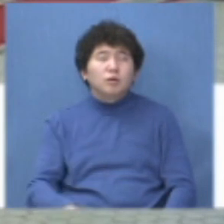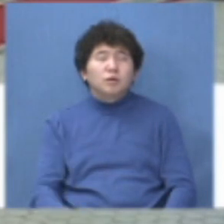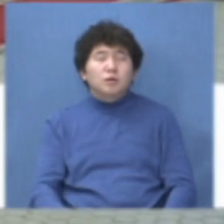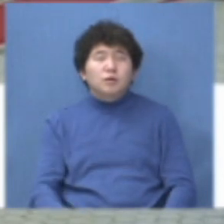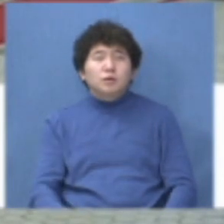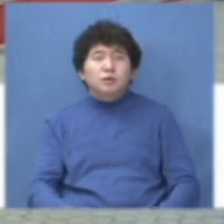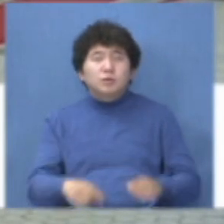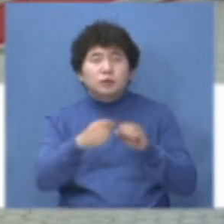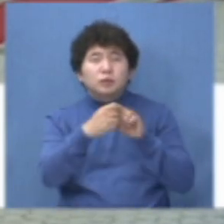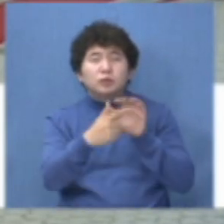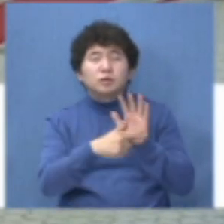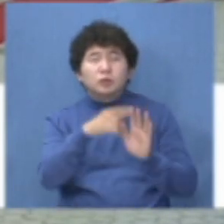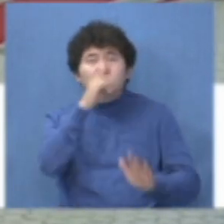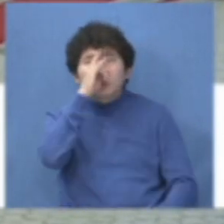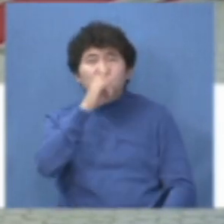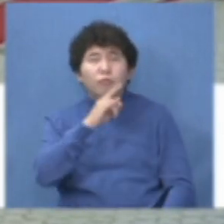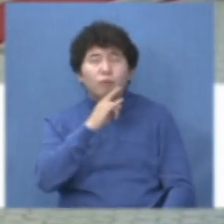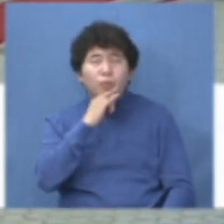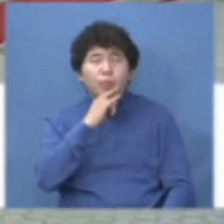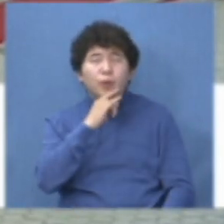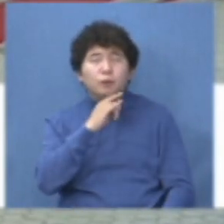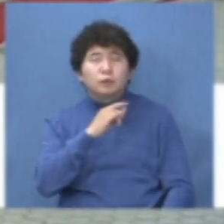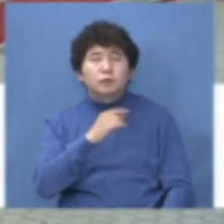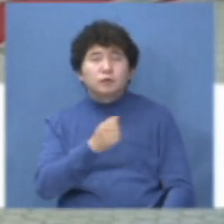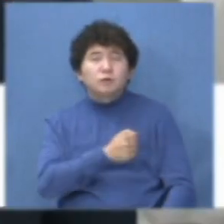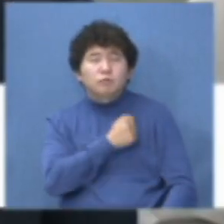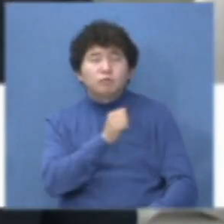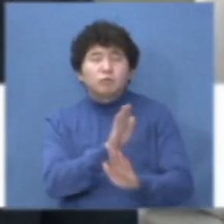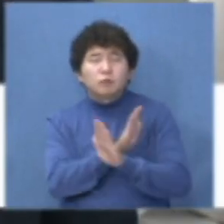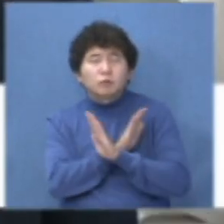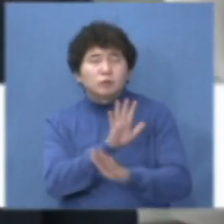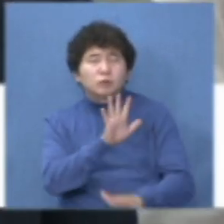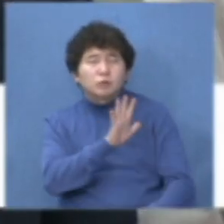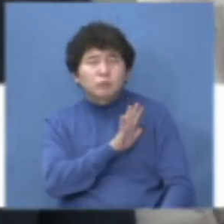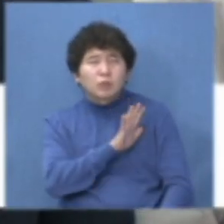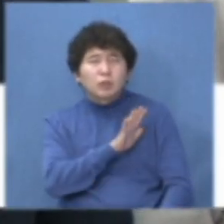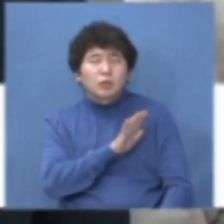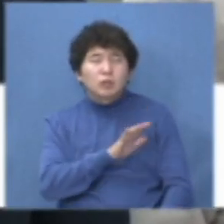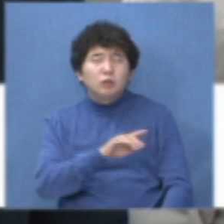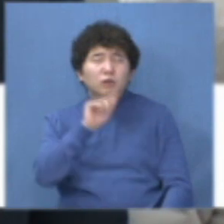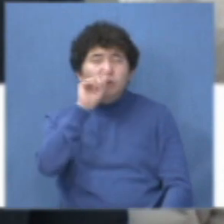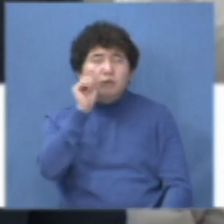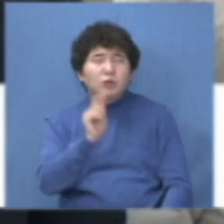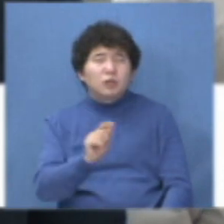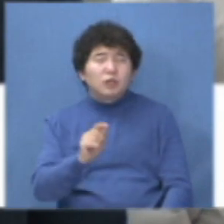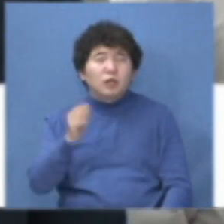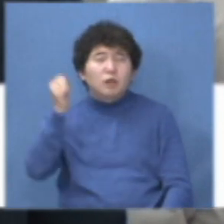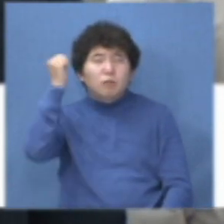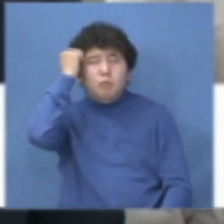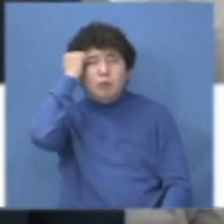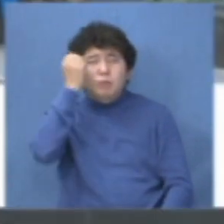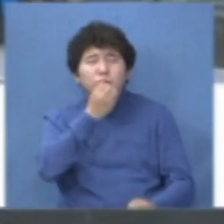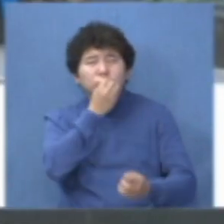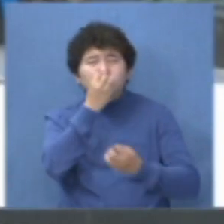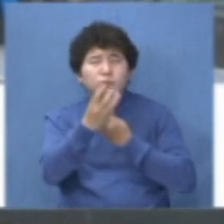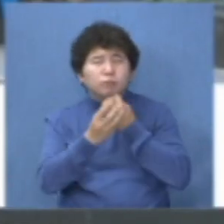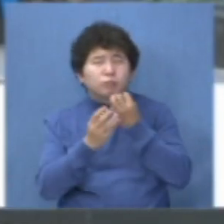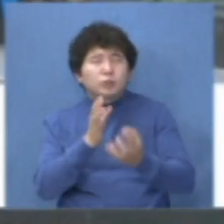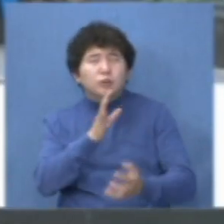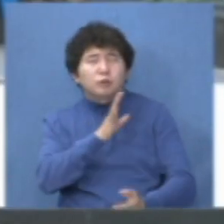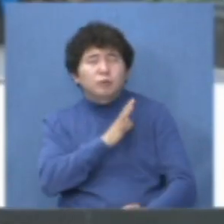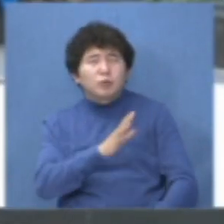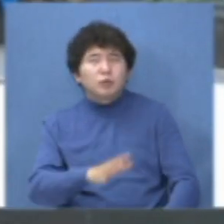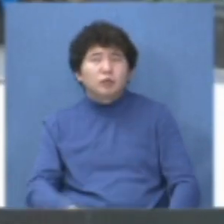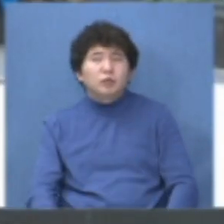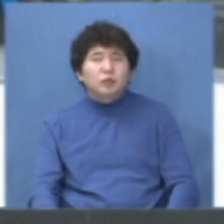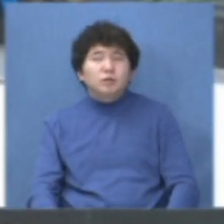жүрген 17 қазақстандық жауынгер қаза тапты. Бүгін ол жандардың рухына тағзым етіліп, ескерткіштеріне гүл шоқтары қойылды.